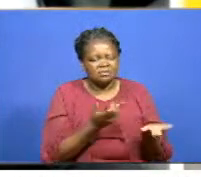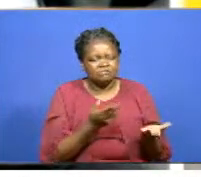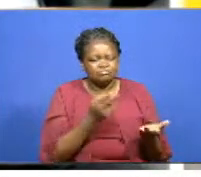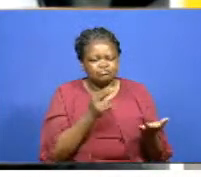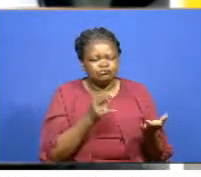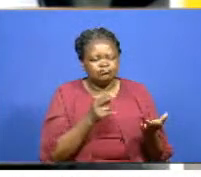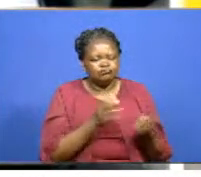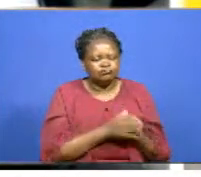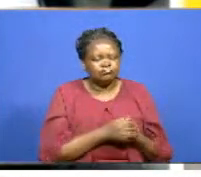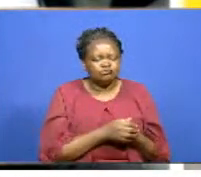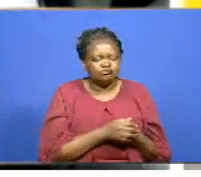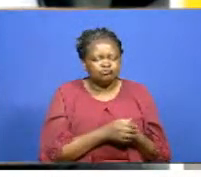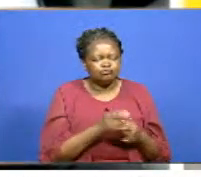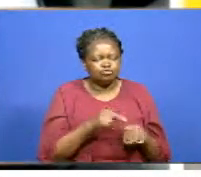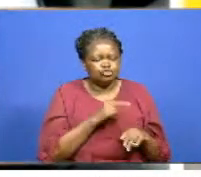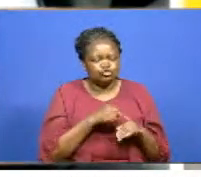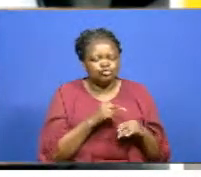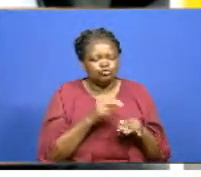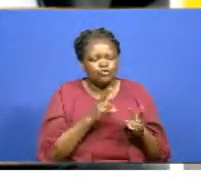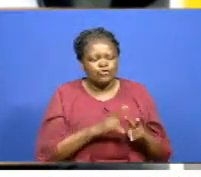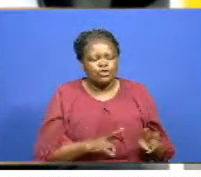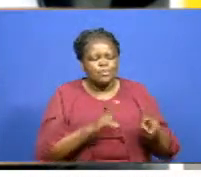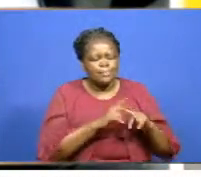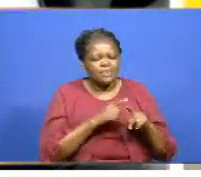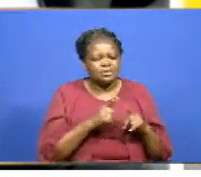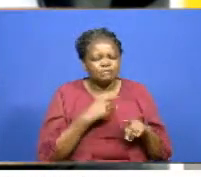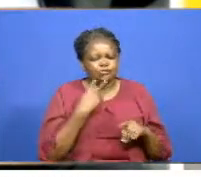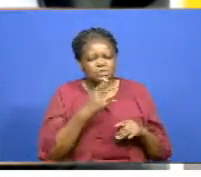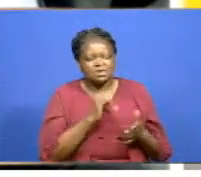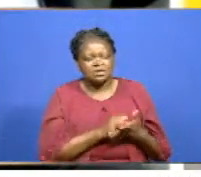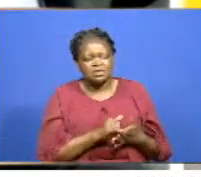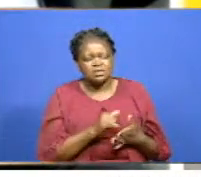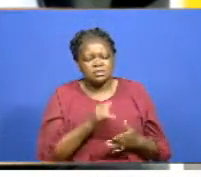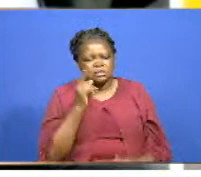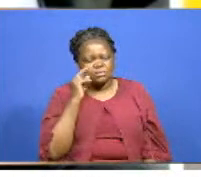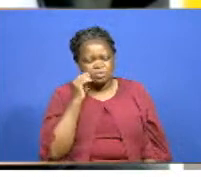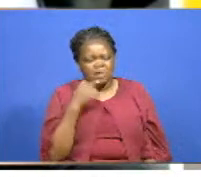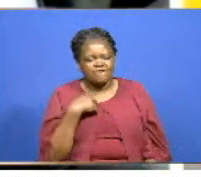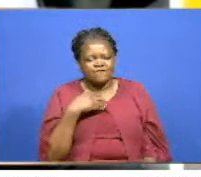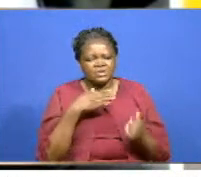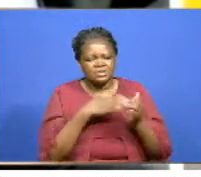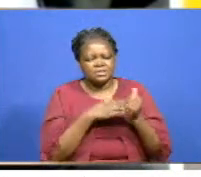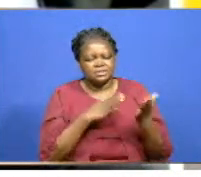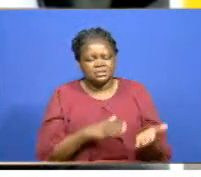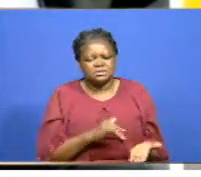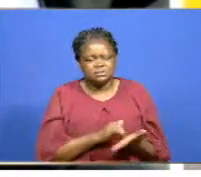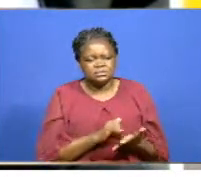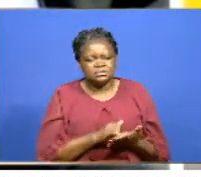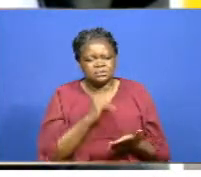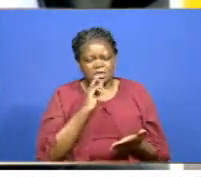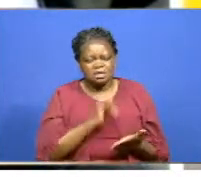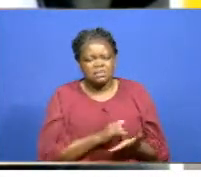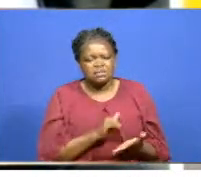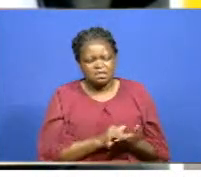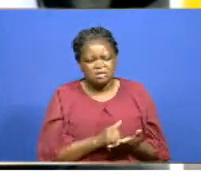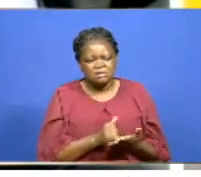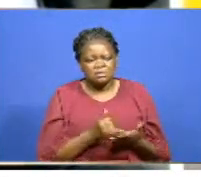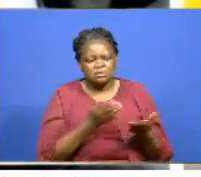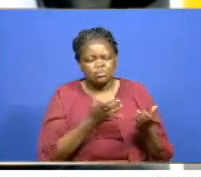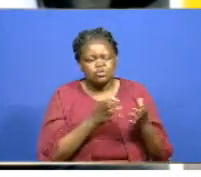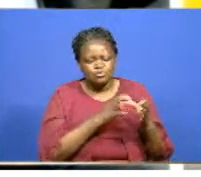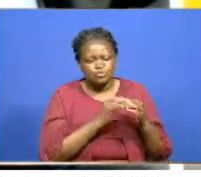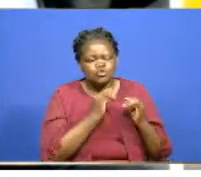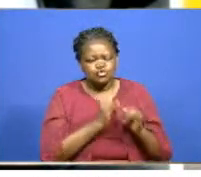kitaifa. Lakini sasa hivi tunaposhuhudia ni kwamba pwani kuna upande wa viongozi ambao wanasema ya kwamba wanataka chama chao